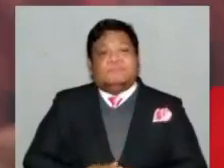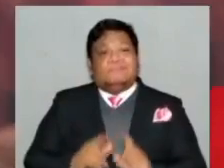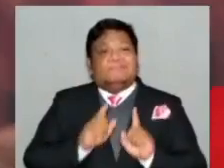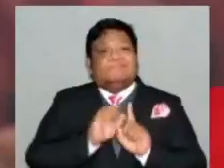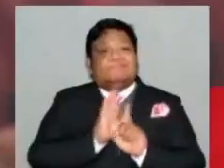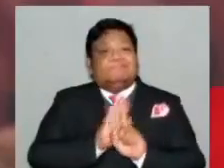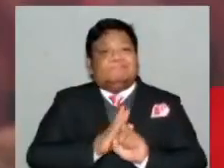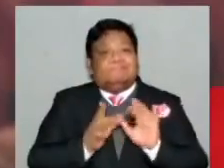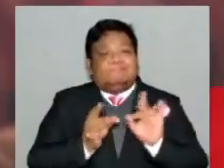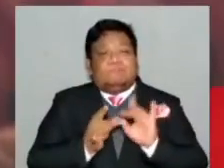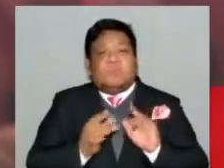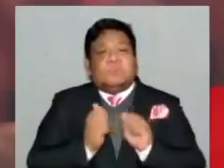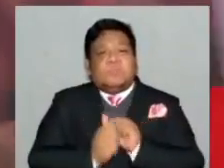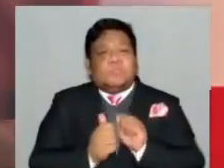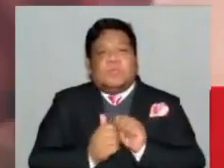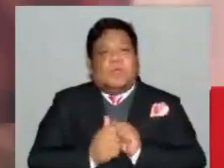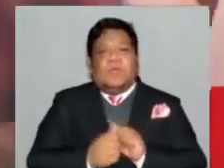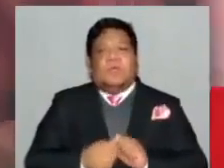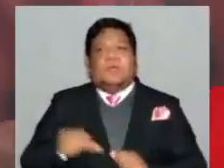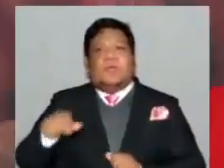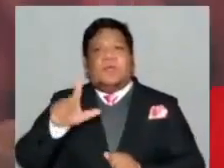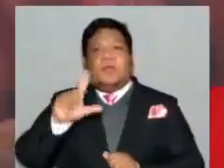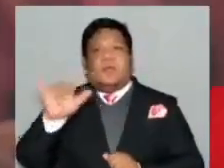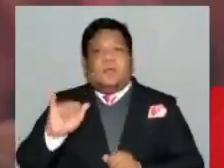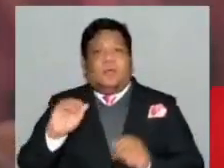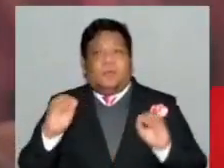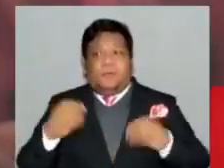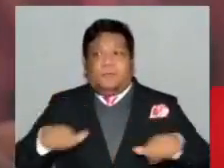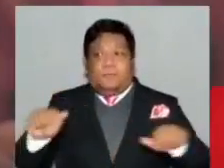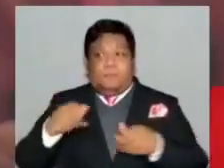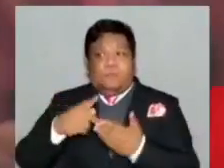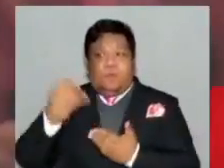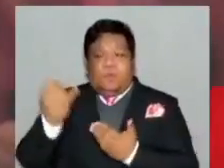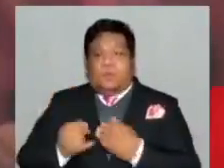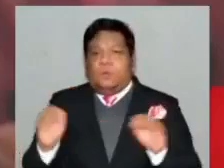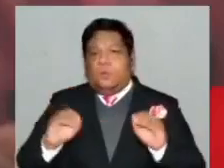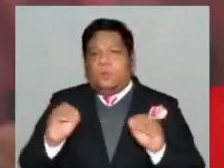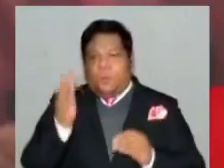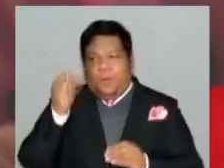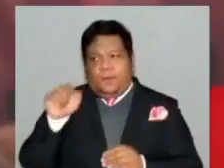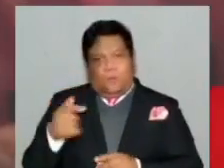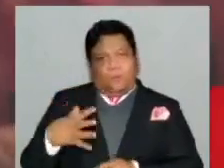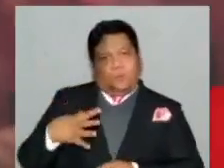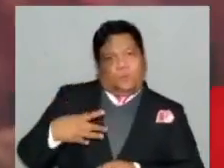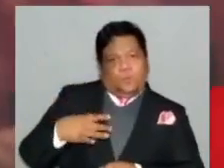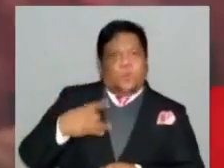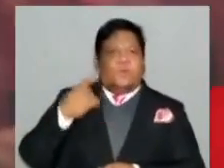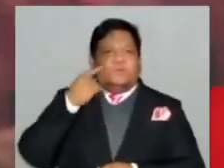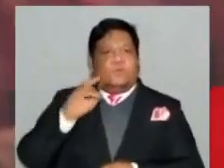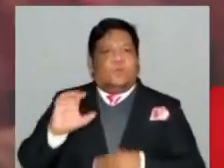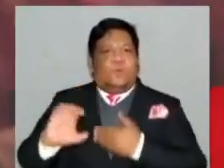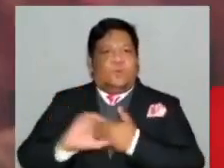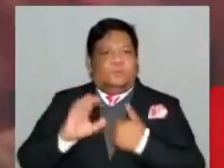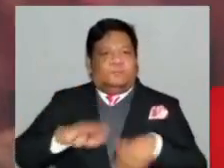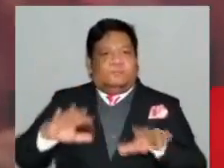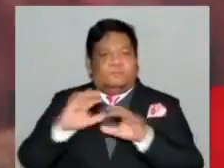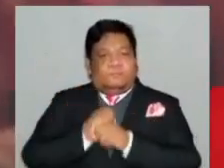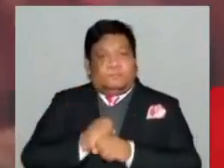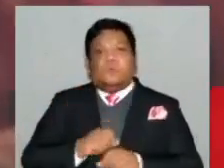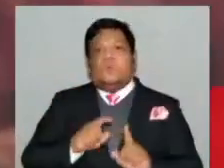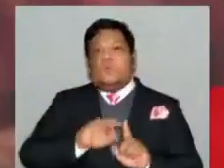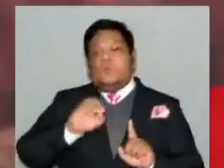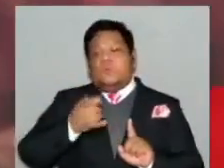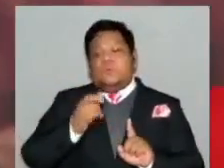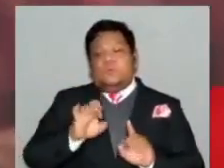ng proyekto si Liza dahil naghihintay na lang siya na matapos ang kanyang kontrata. Sabi ni OG, hindi pa sila nakakapag-usap ni